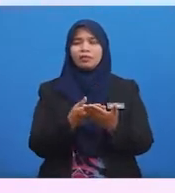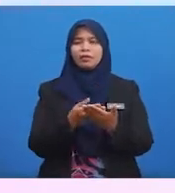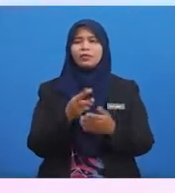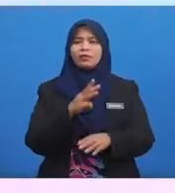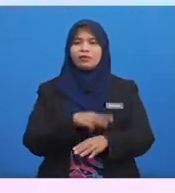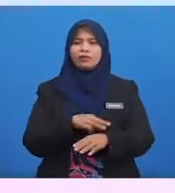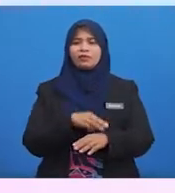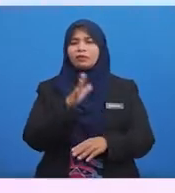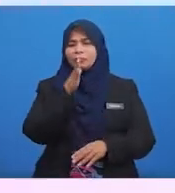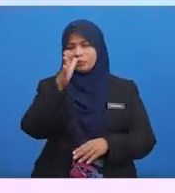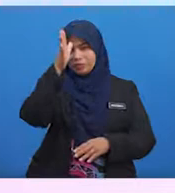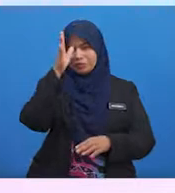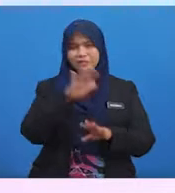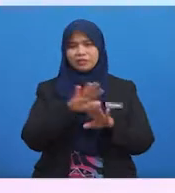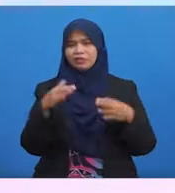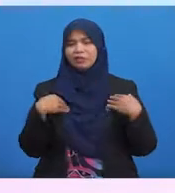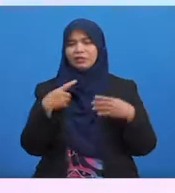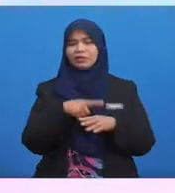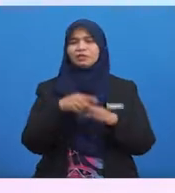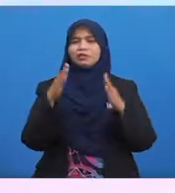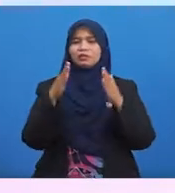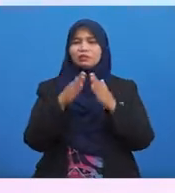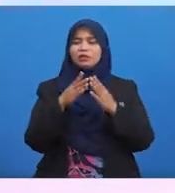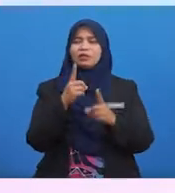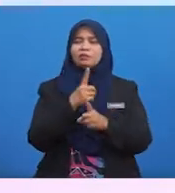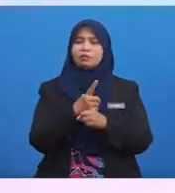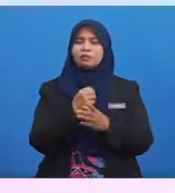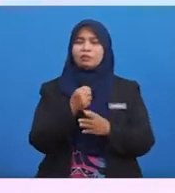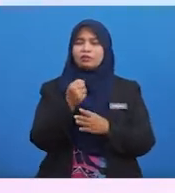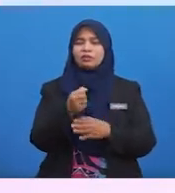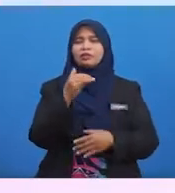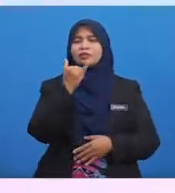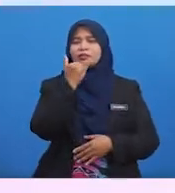tiada di rumah betul atau salah